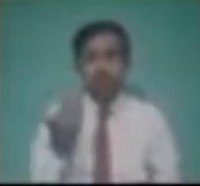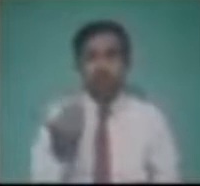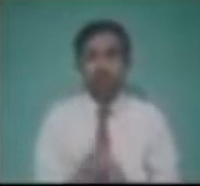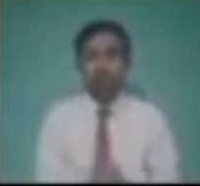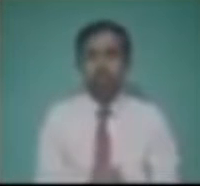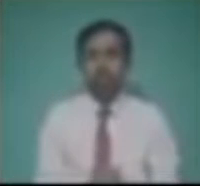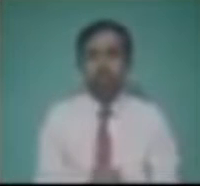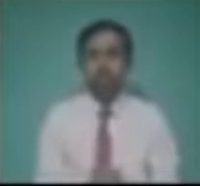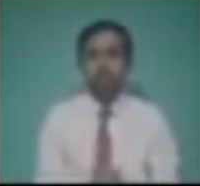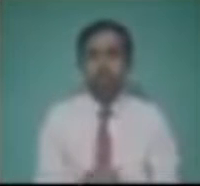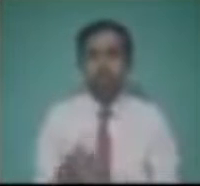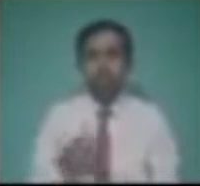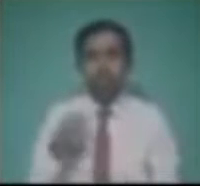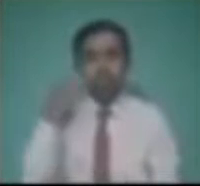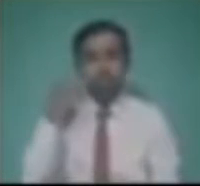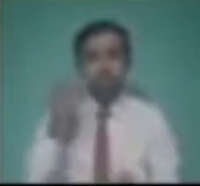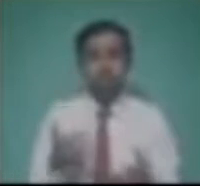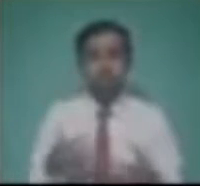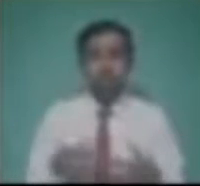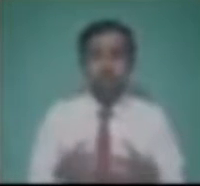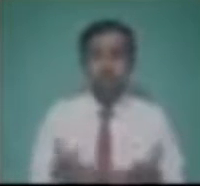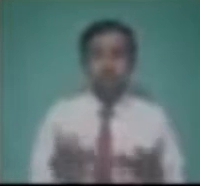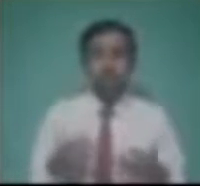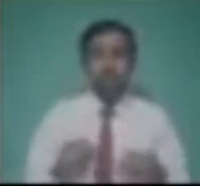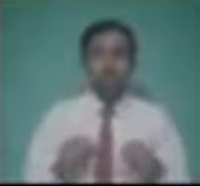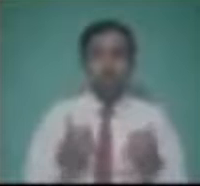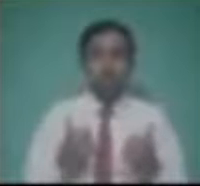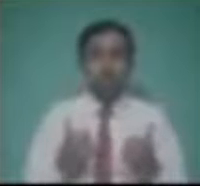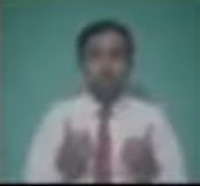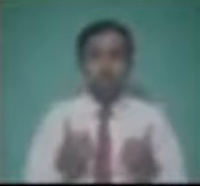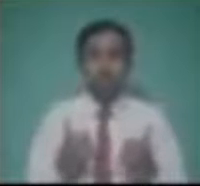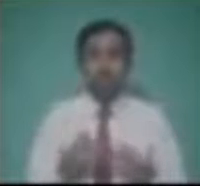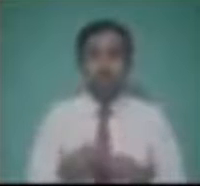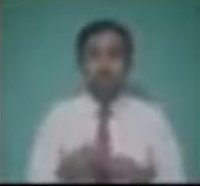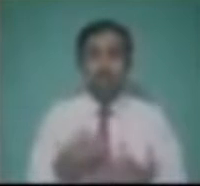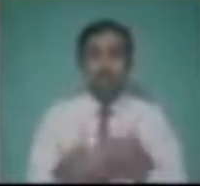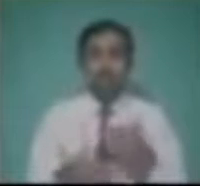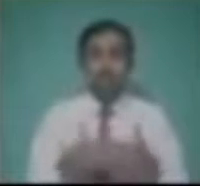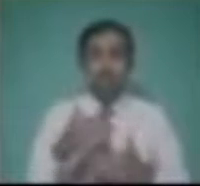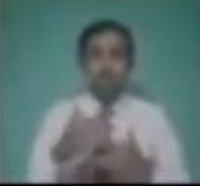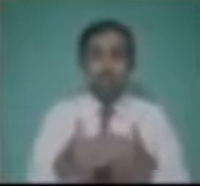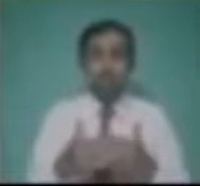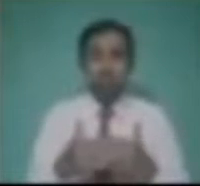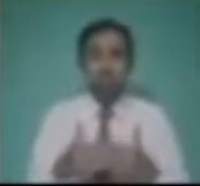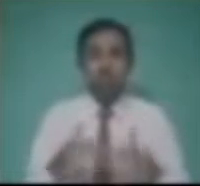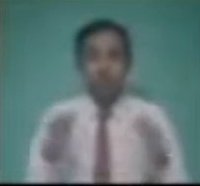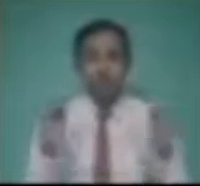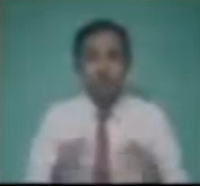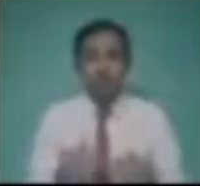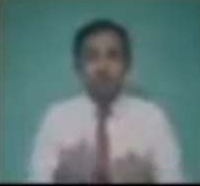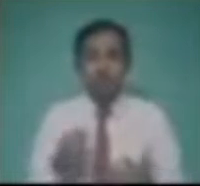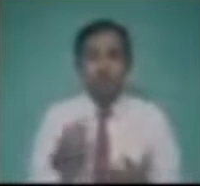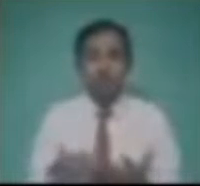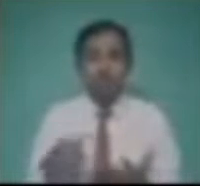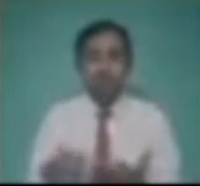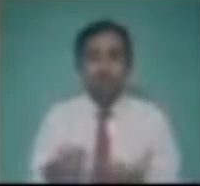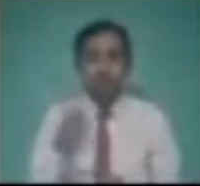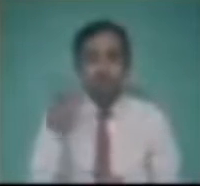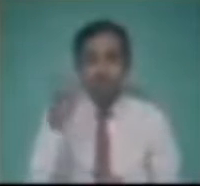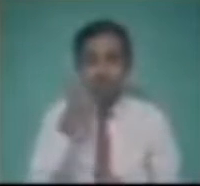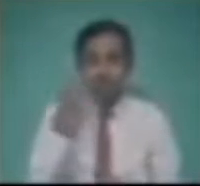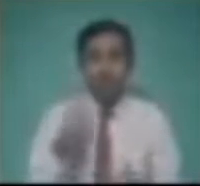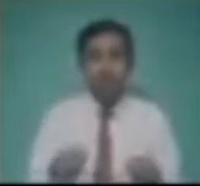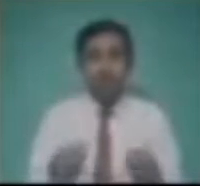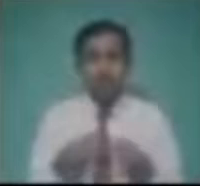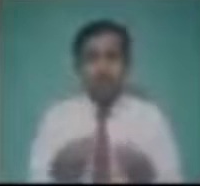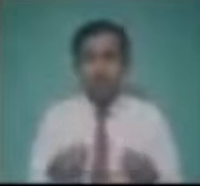ඊළඟට අපි දන්නවා මේවා වැඩි වෙනකොට ජීවන මට්ටම පාත්වාගෙන යන්න තියා අඩුම දේවල් යපා මේ සොයා ගන්නවත්